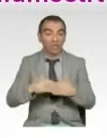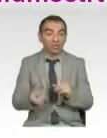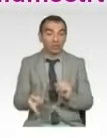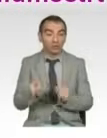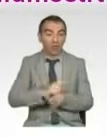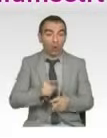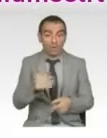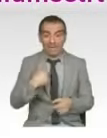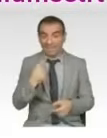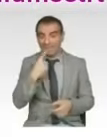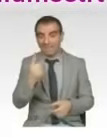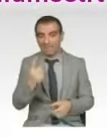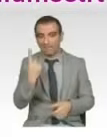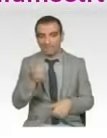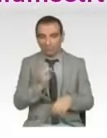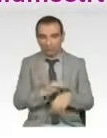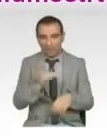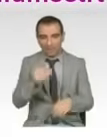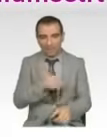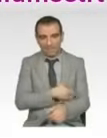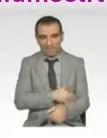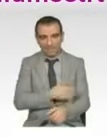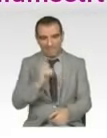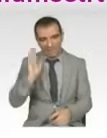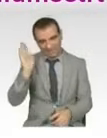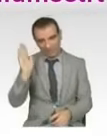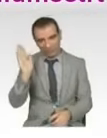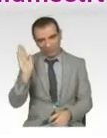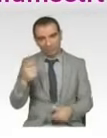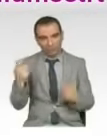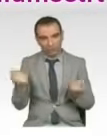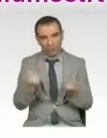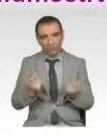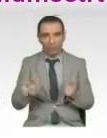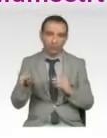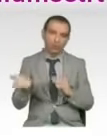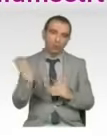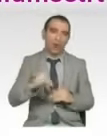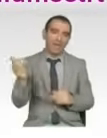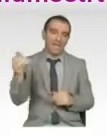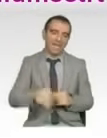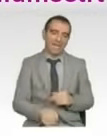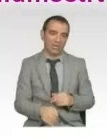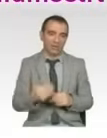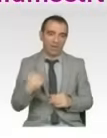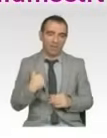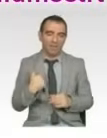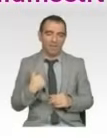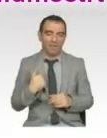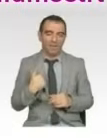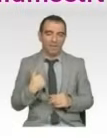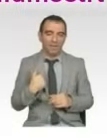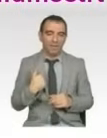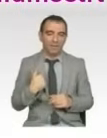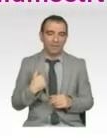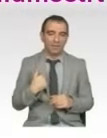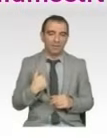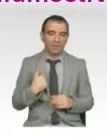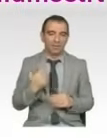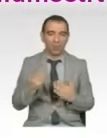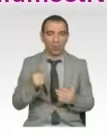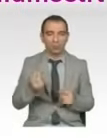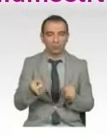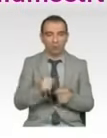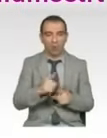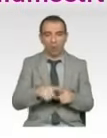tanıştıktan sonra bile ona dedim ki bir süre memlekete gideceğim, çalışacağım, sonra geri geleceğim şeklinde. İşte ondan